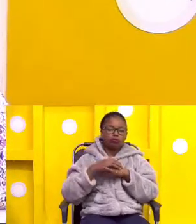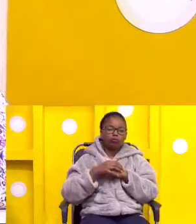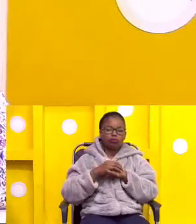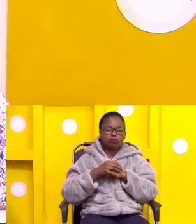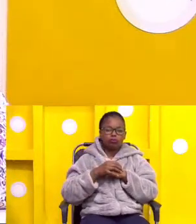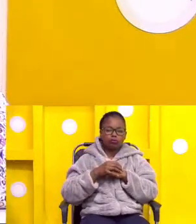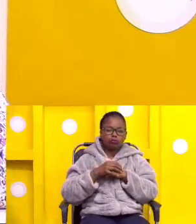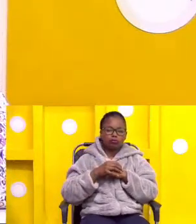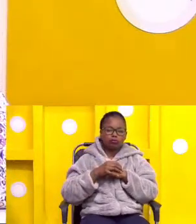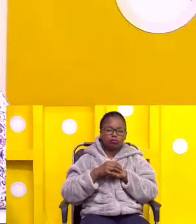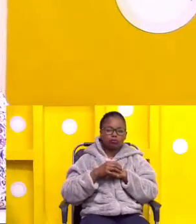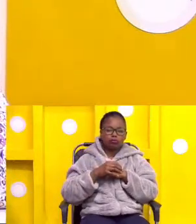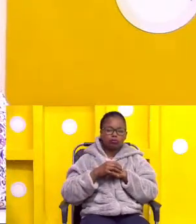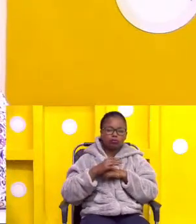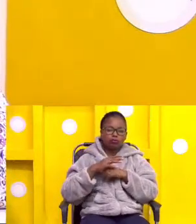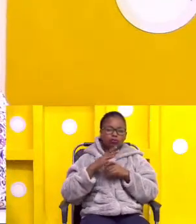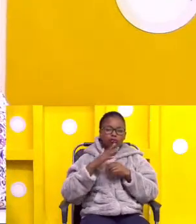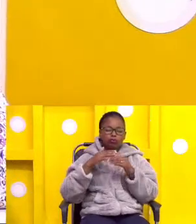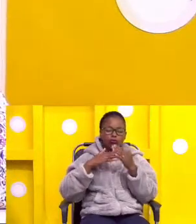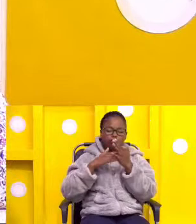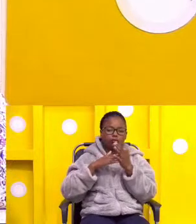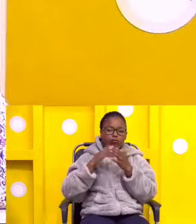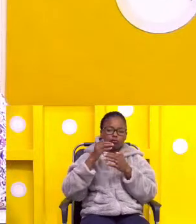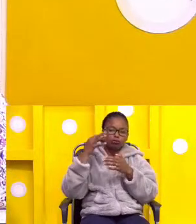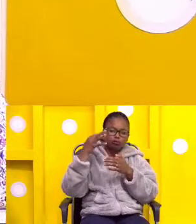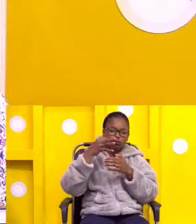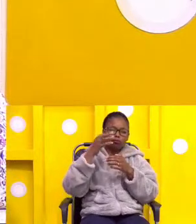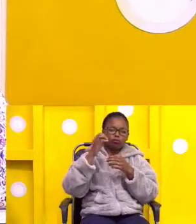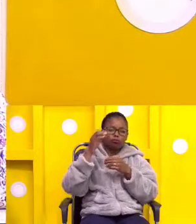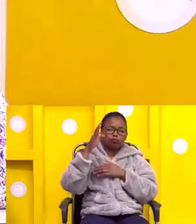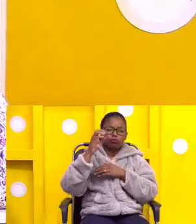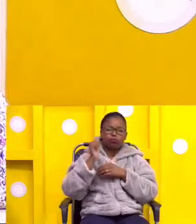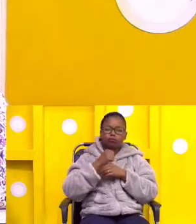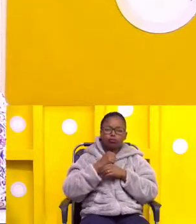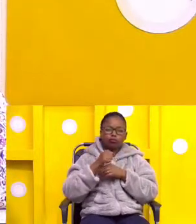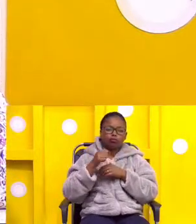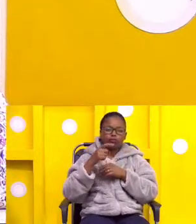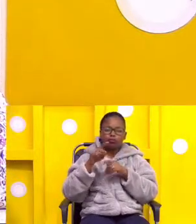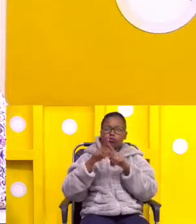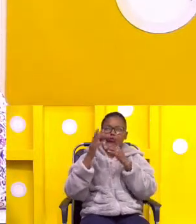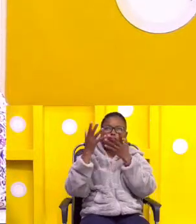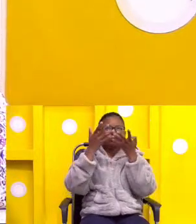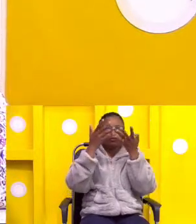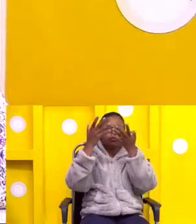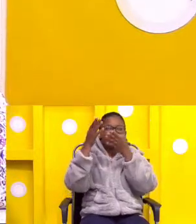Ukimenya kama tige gilio tungate gai. Ukimenya kama tige gilio wabararia gai.